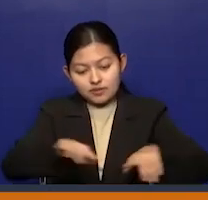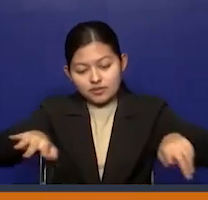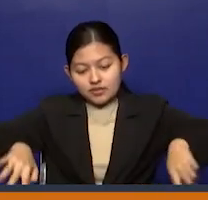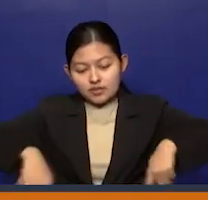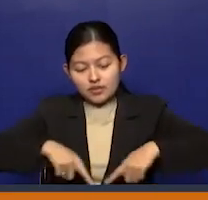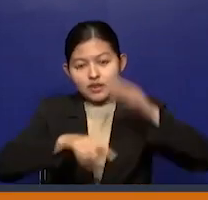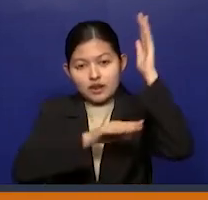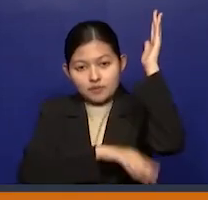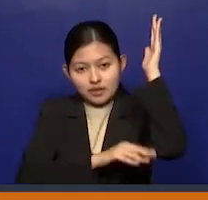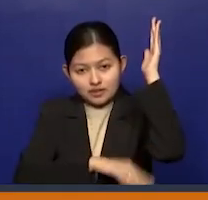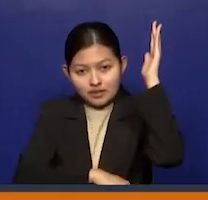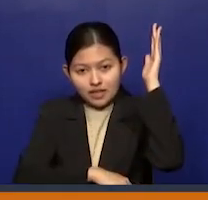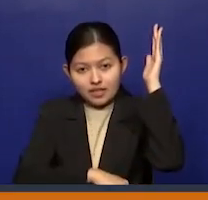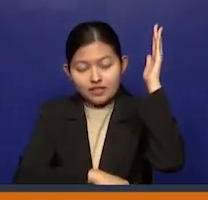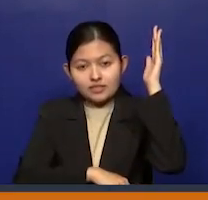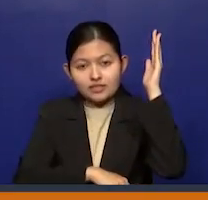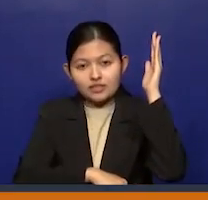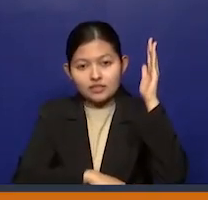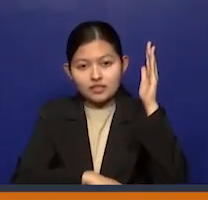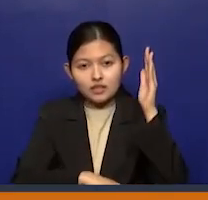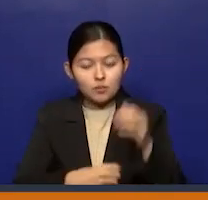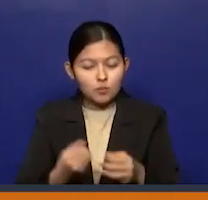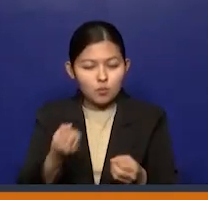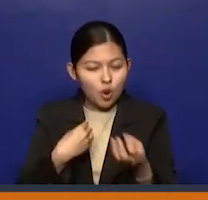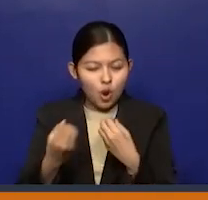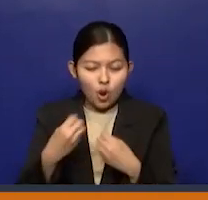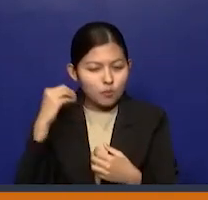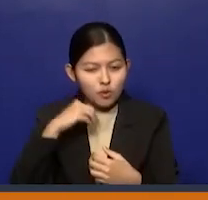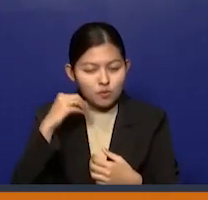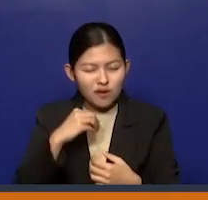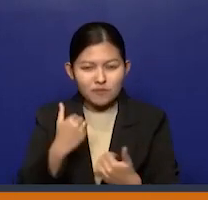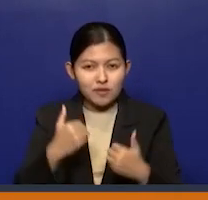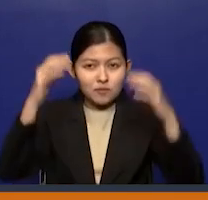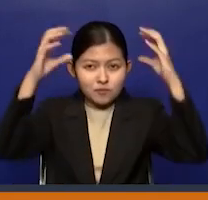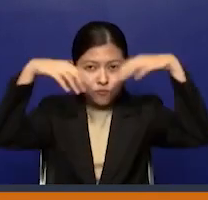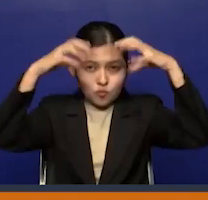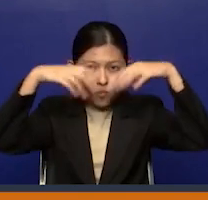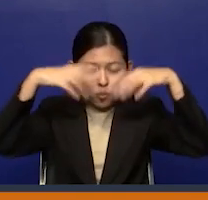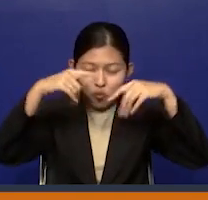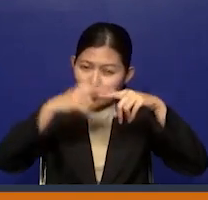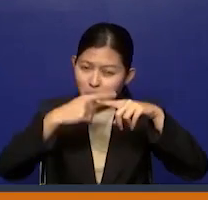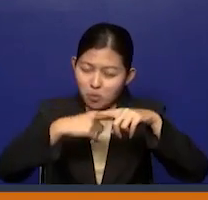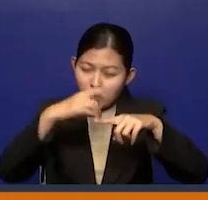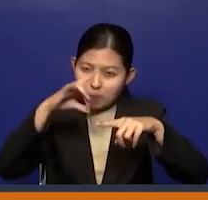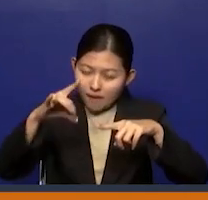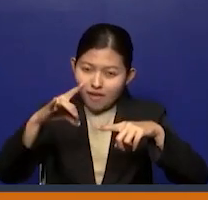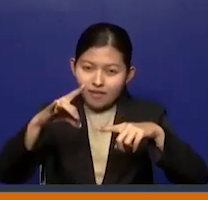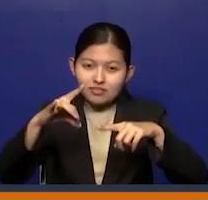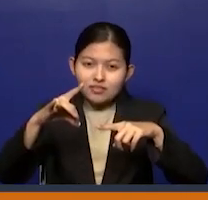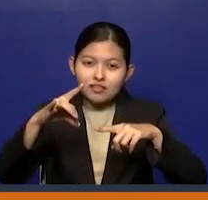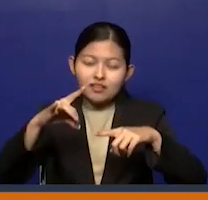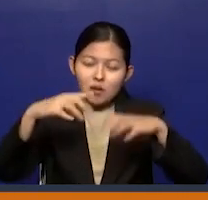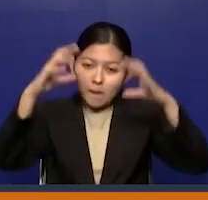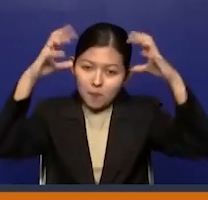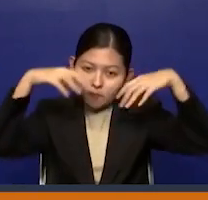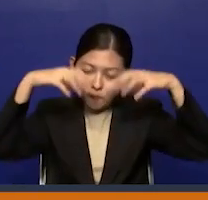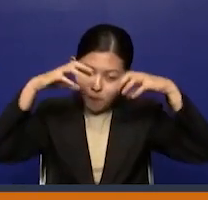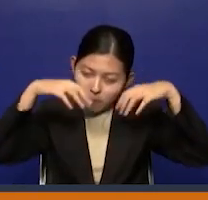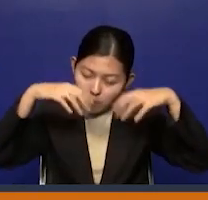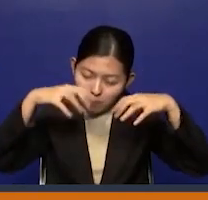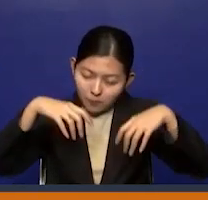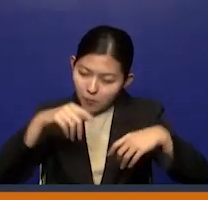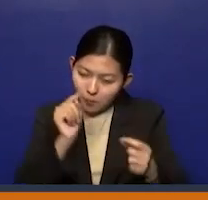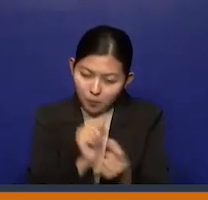พูดกันมาเสมอครับว่ามิเรามีฤดูฝนเนี่ย 8เดือนนะครับนั่นหมายความว่าภาคใต้จะเผชิญ